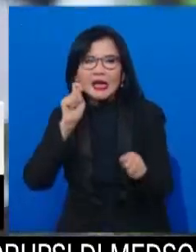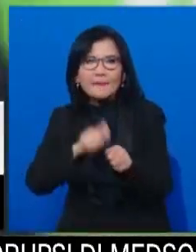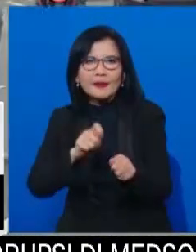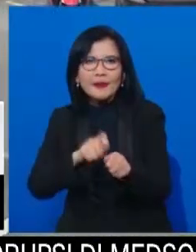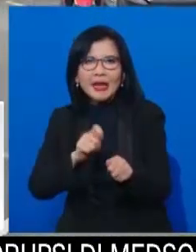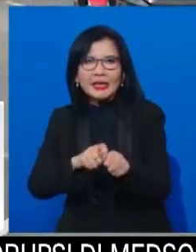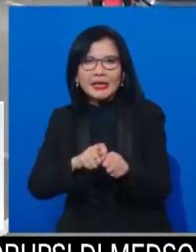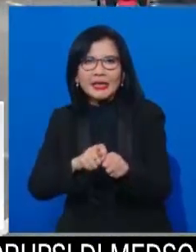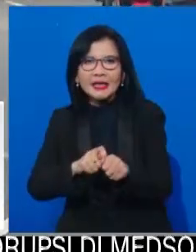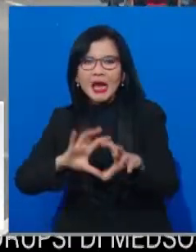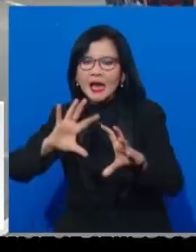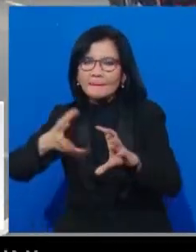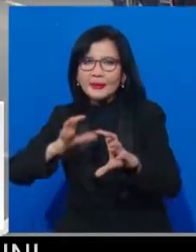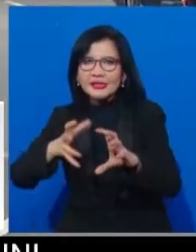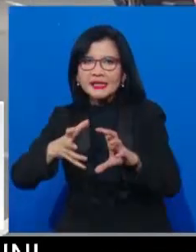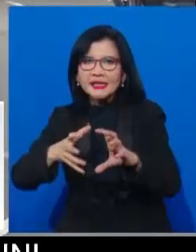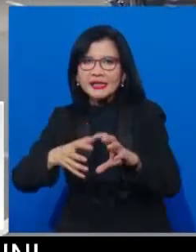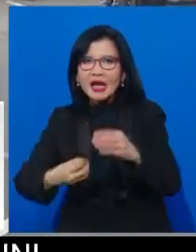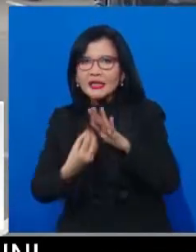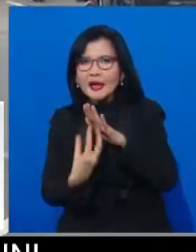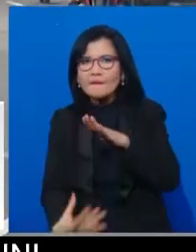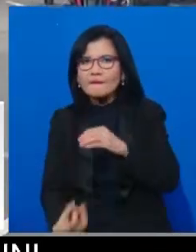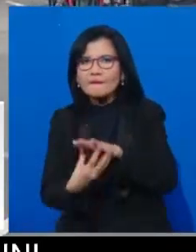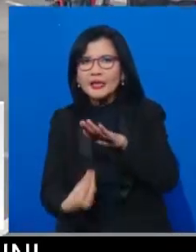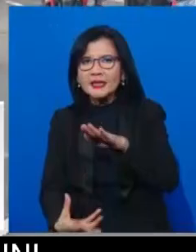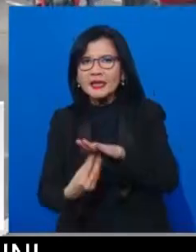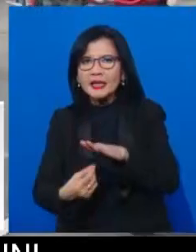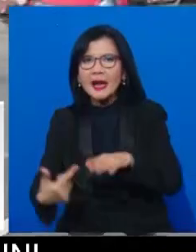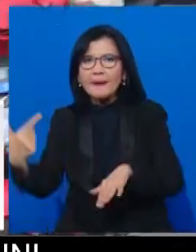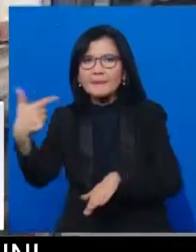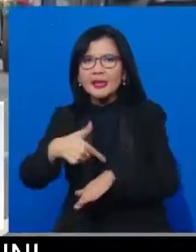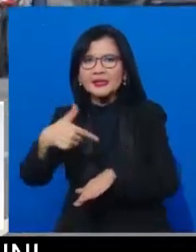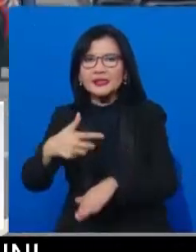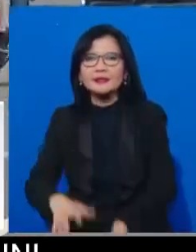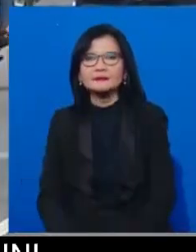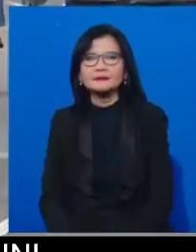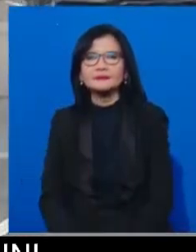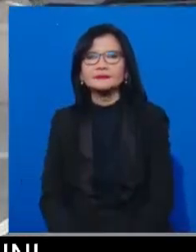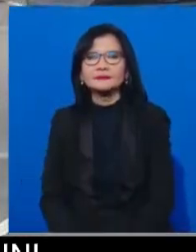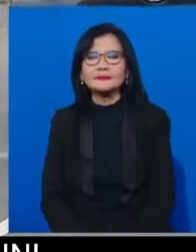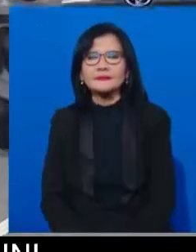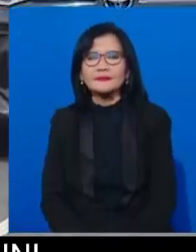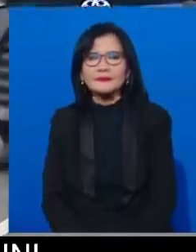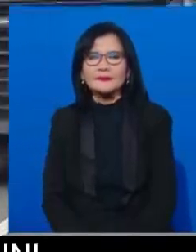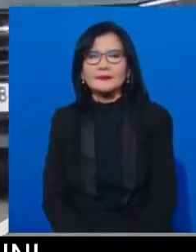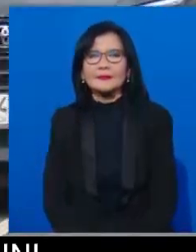dari pengecekan mesin hingga filter bensin. Laurencia Gata, Softan Herdiagama, Jakarta.